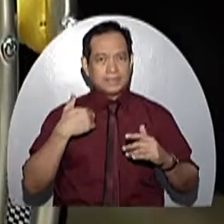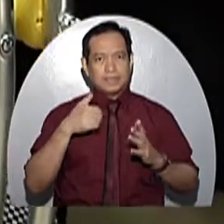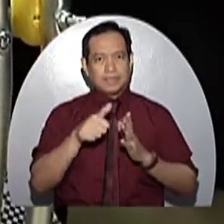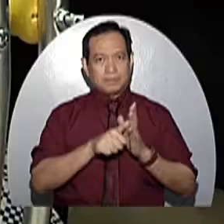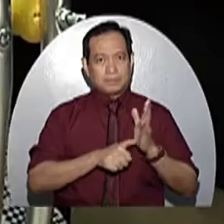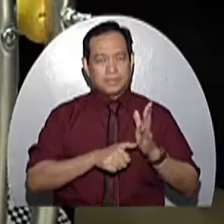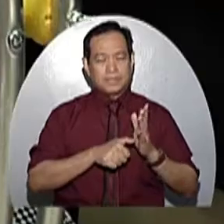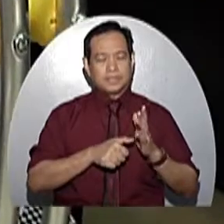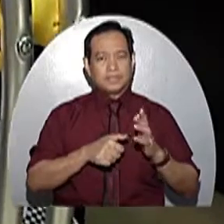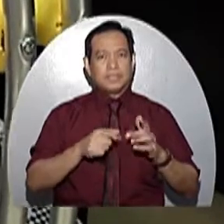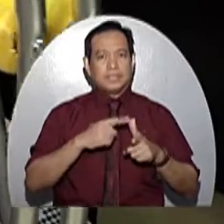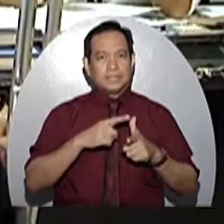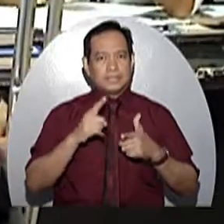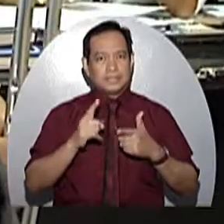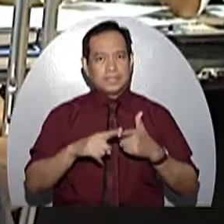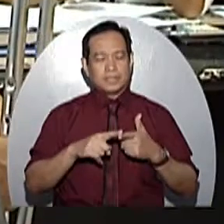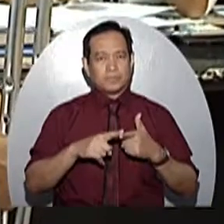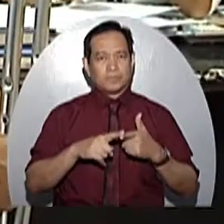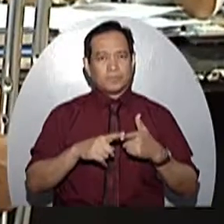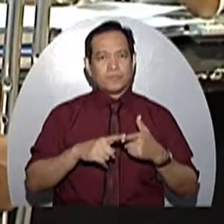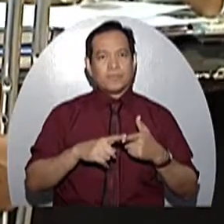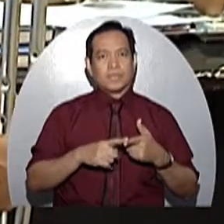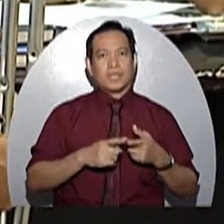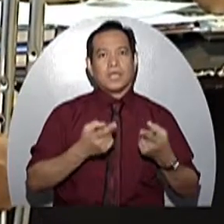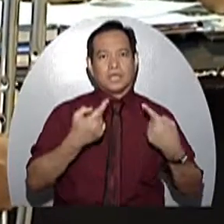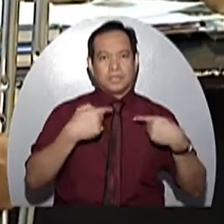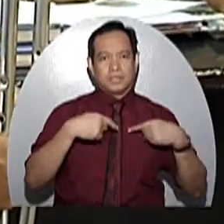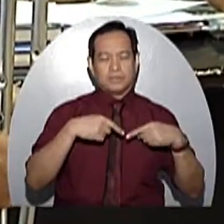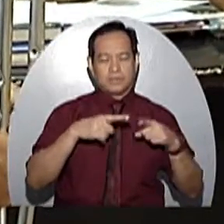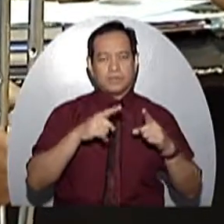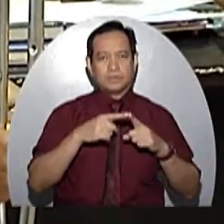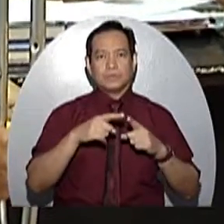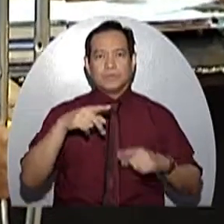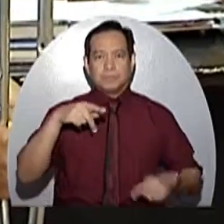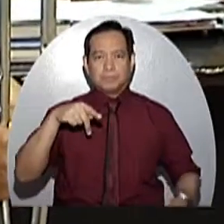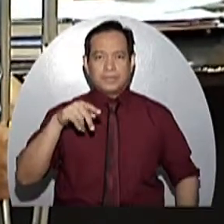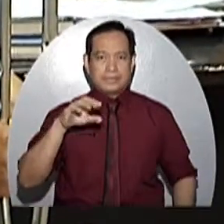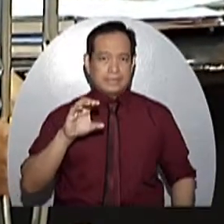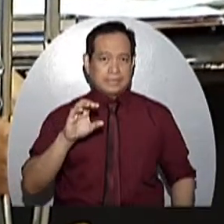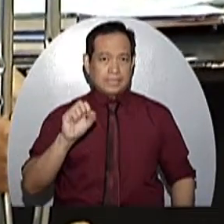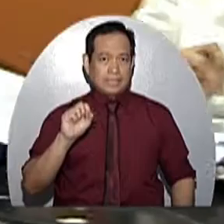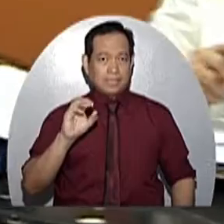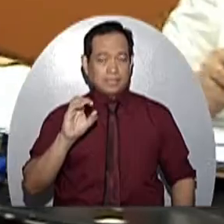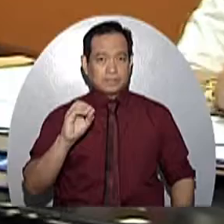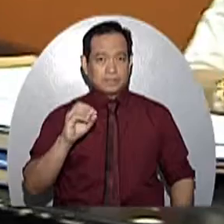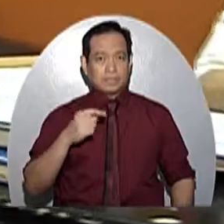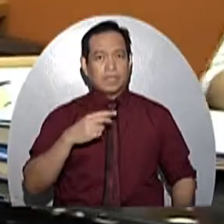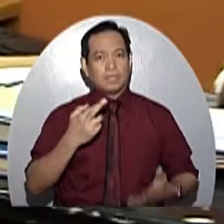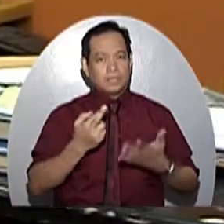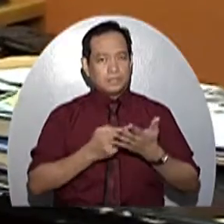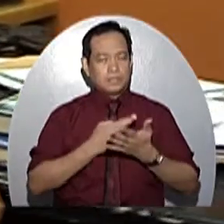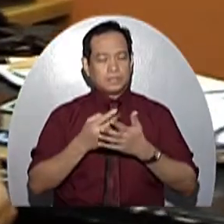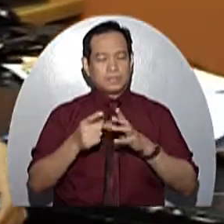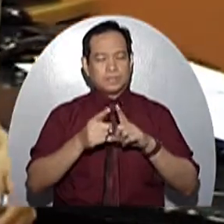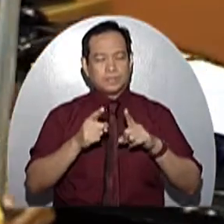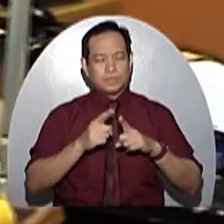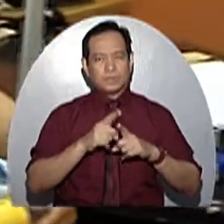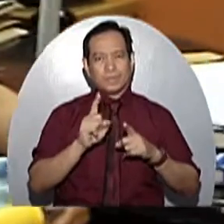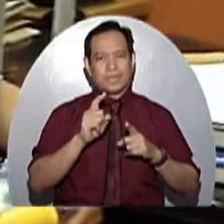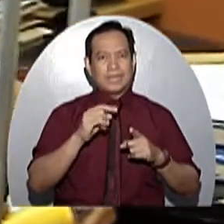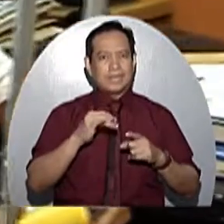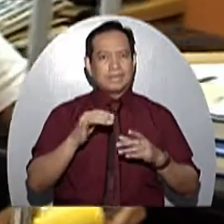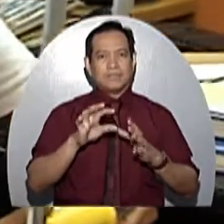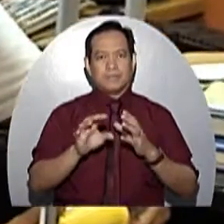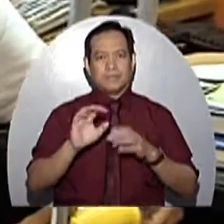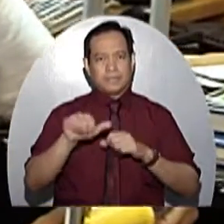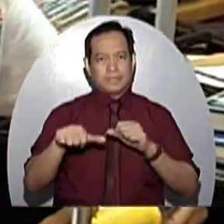nag-ano po ako ng mga pondo na pumunta po ako ng PCSO. Dahil kulang pa nga po, nag-research po ako na kung saan